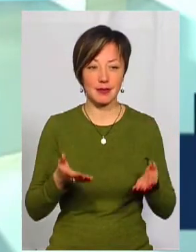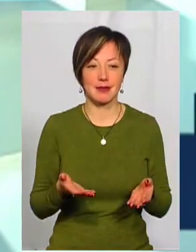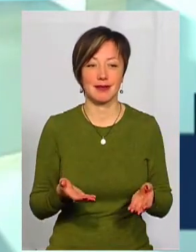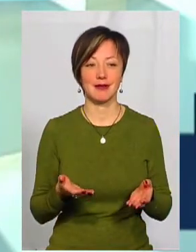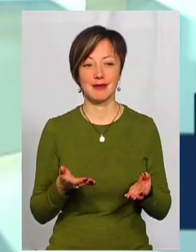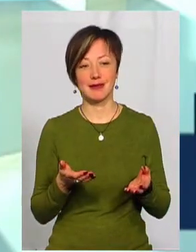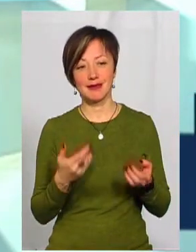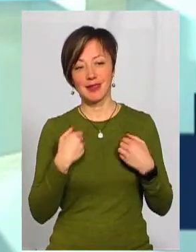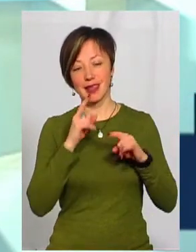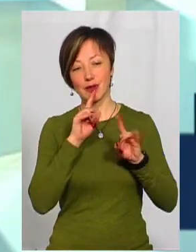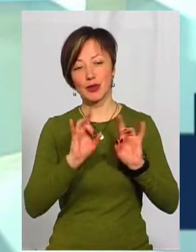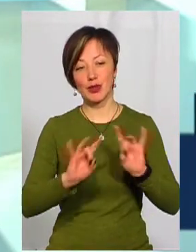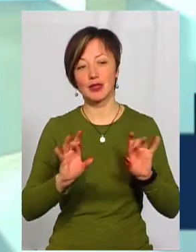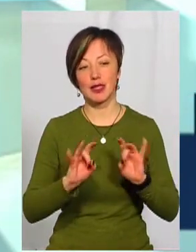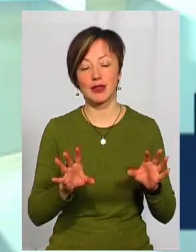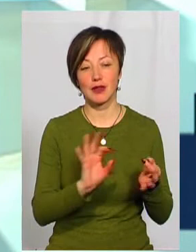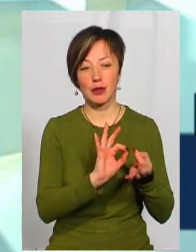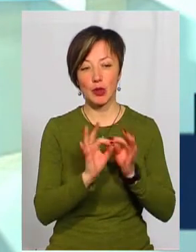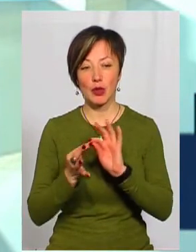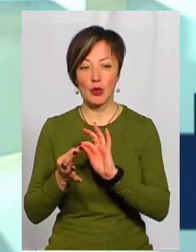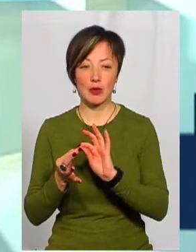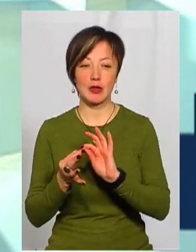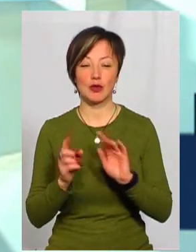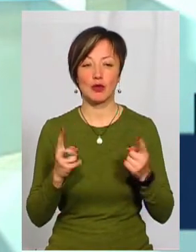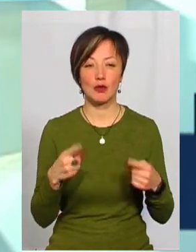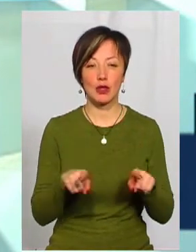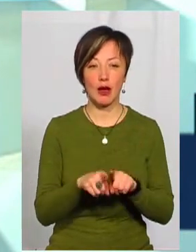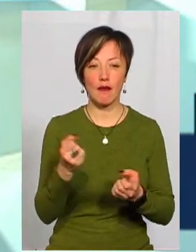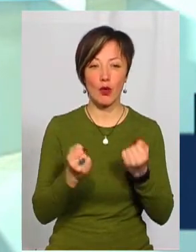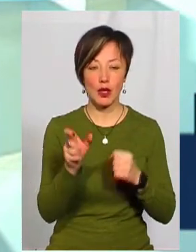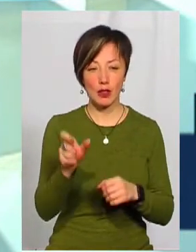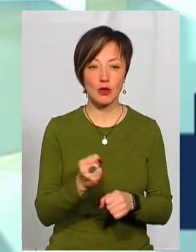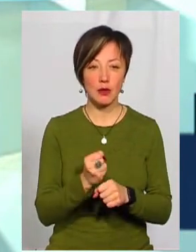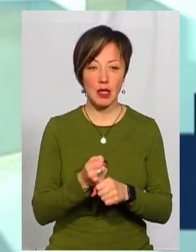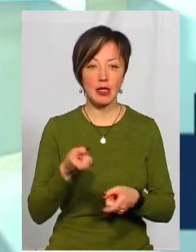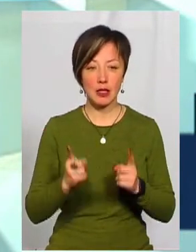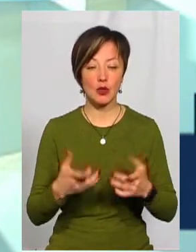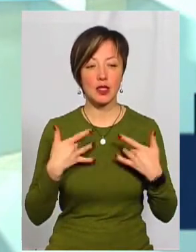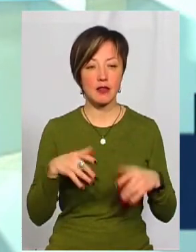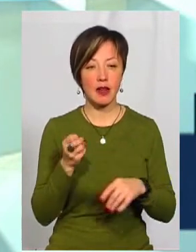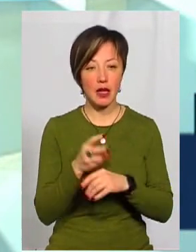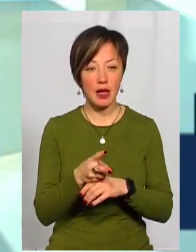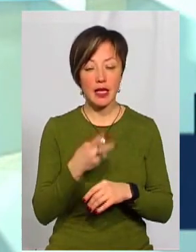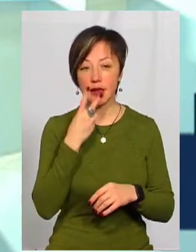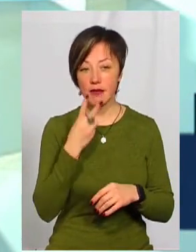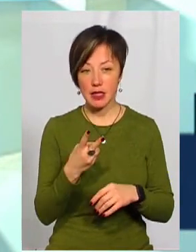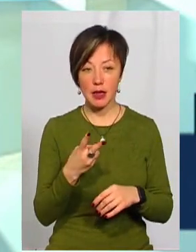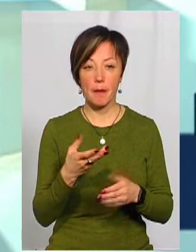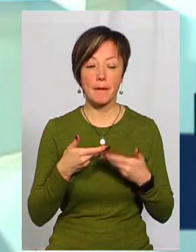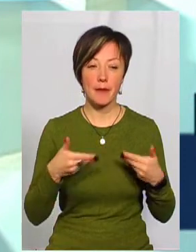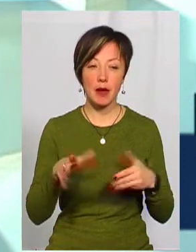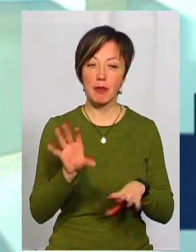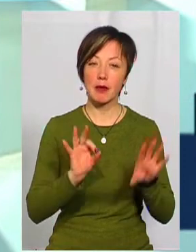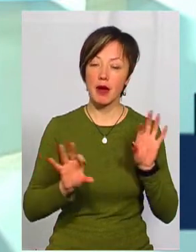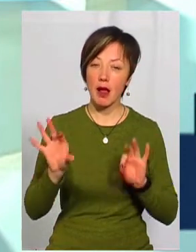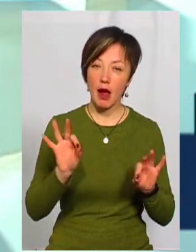ставало. Я не буду розказувати дрібні подробиці, чому цей водій так зробив, ми дійсно його звільнили. Ну, дивіться, ми